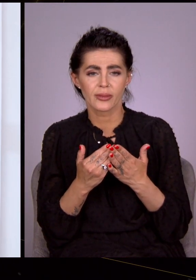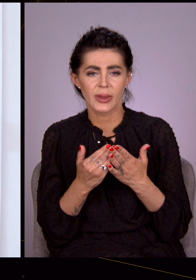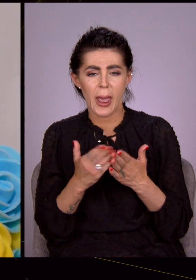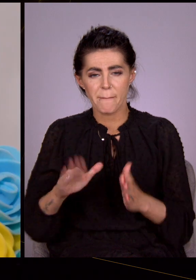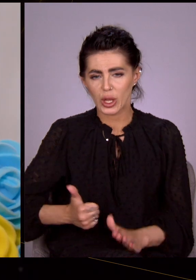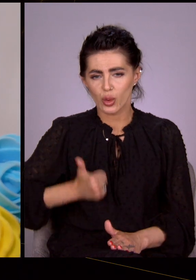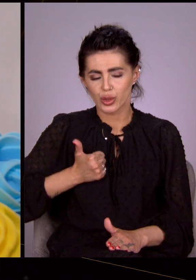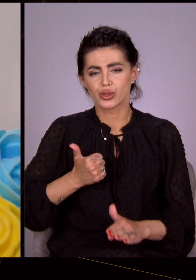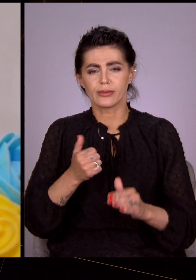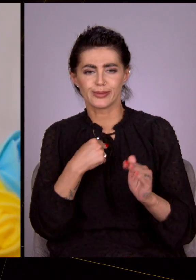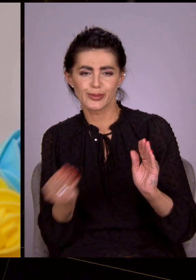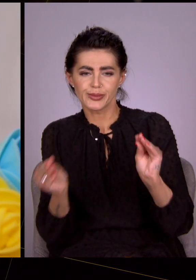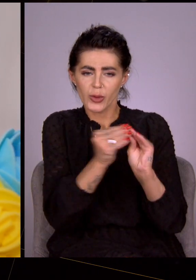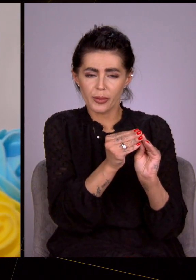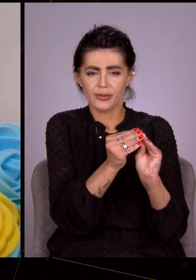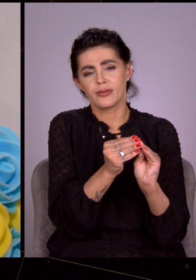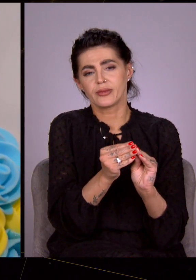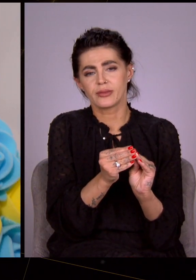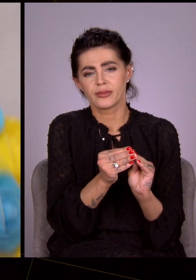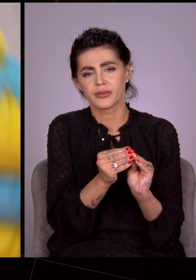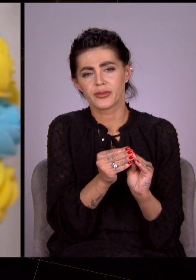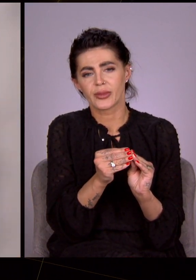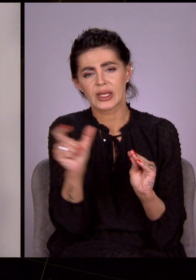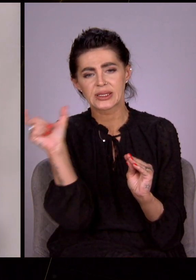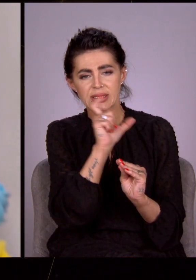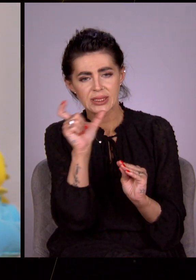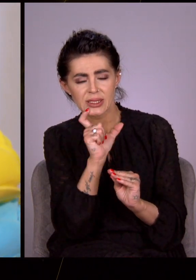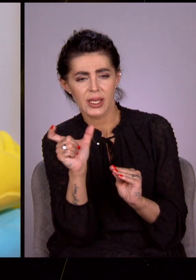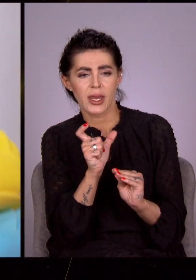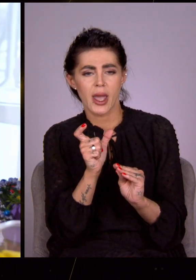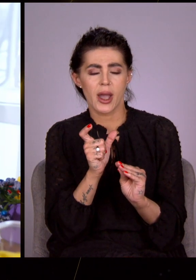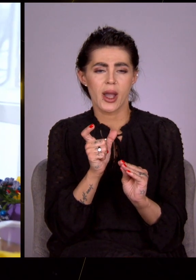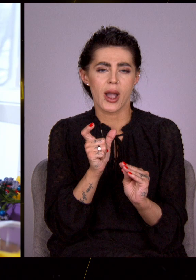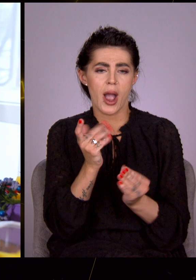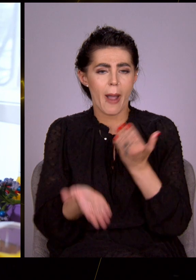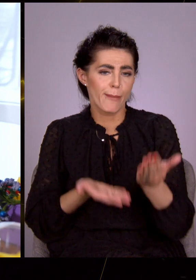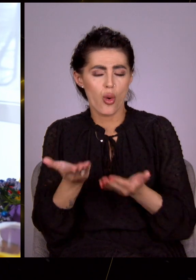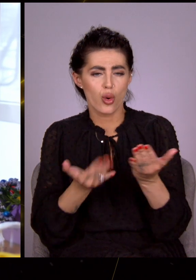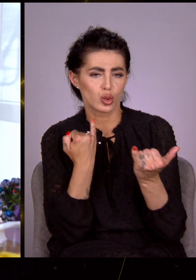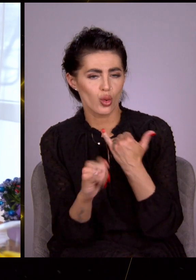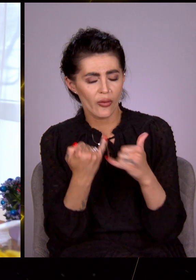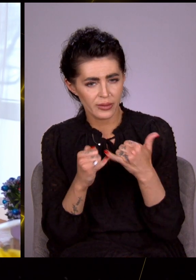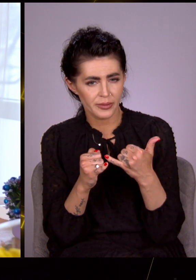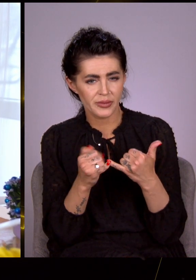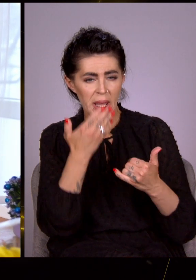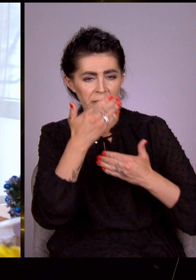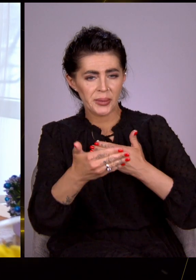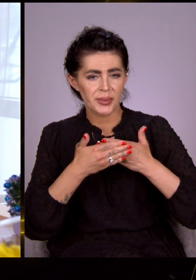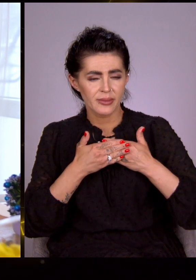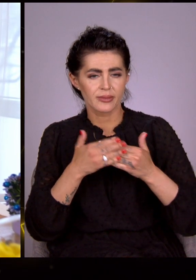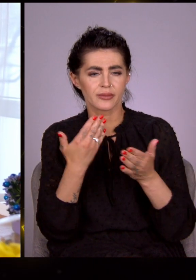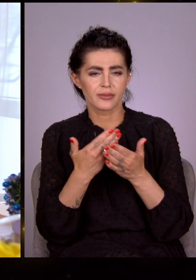патріотичний обруч, можу зробити сині або жовті. Приблизно я роблю 10